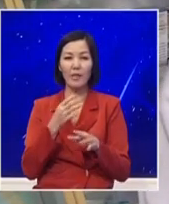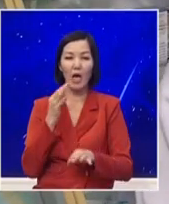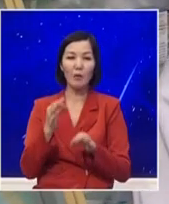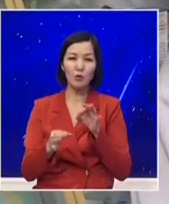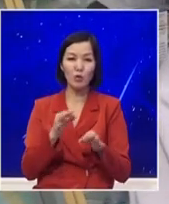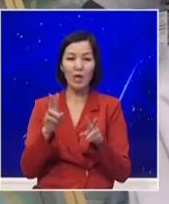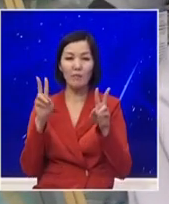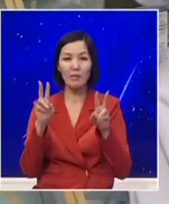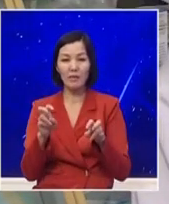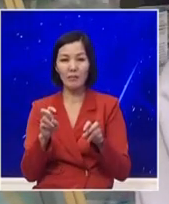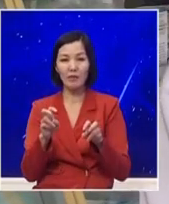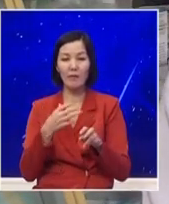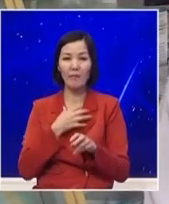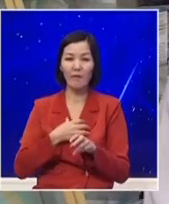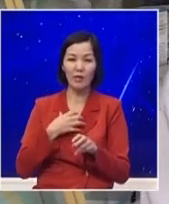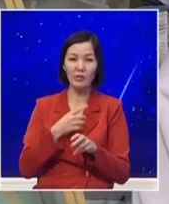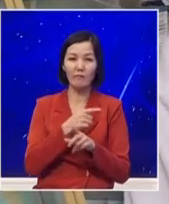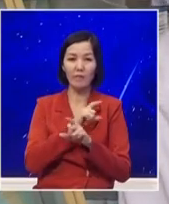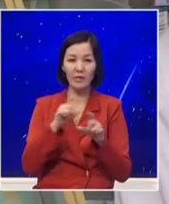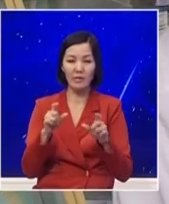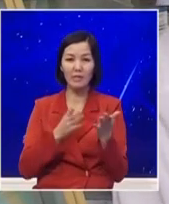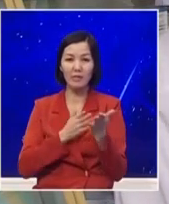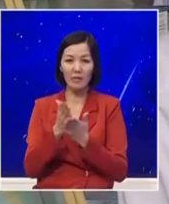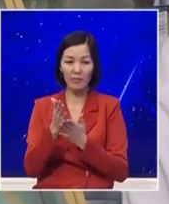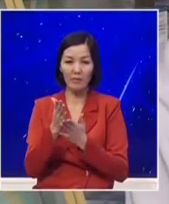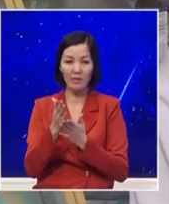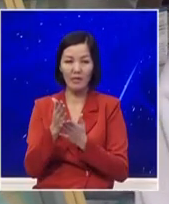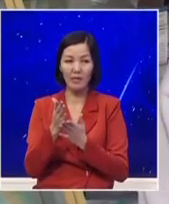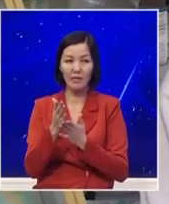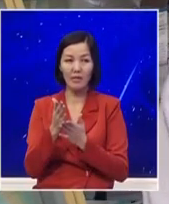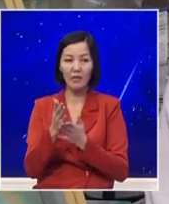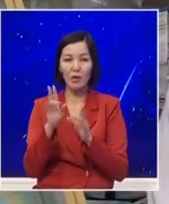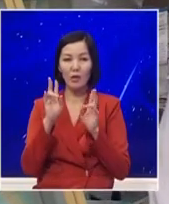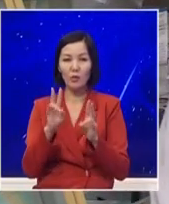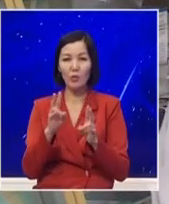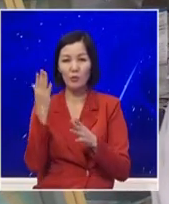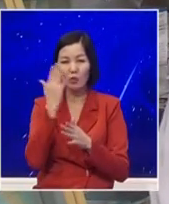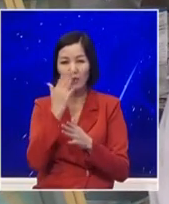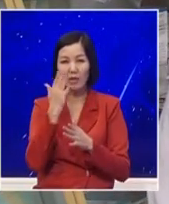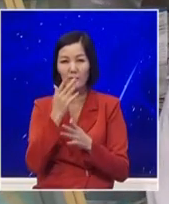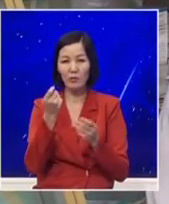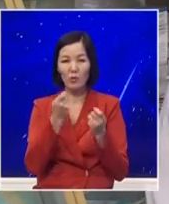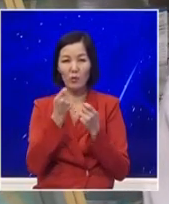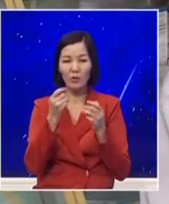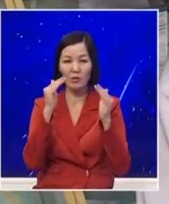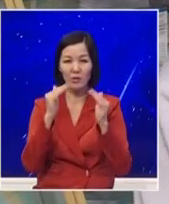обсуждаемые темы, которые важны в медицине вообще в целом. Но читаемость была очень